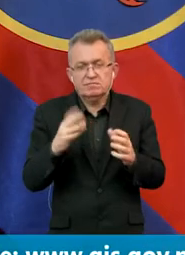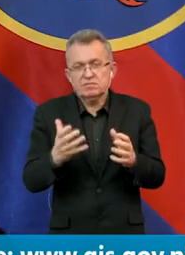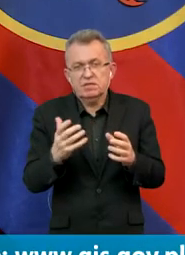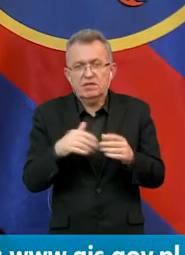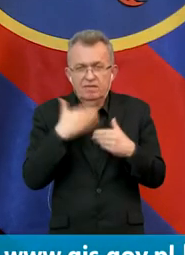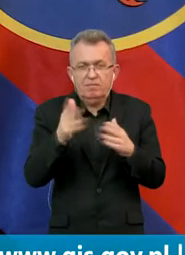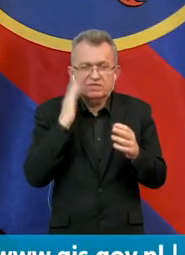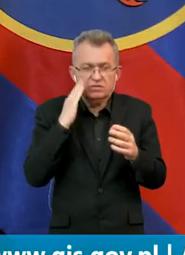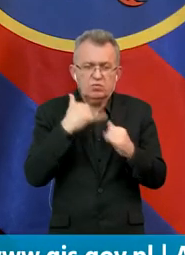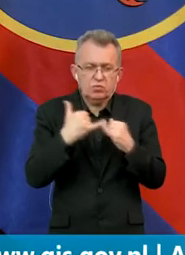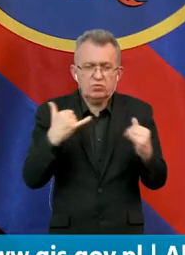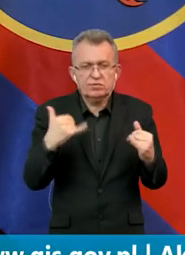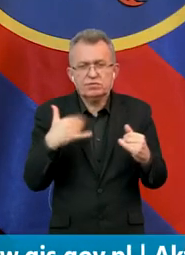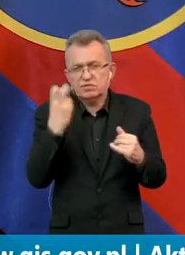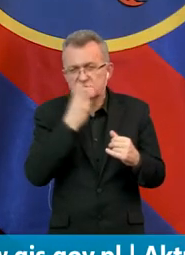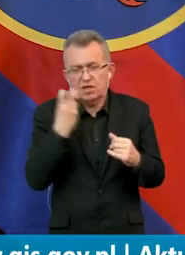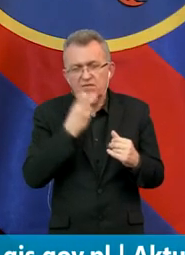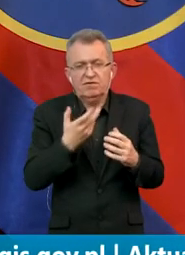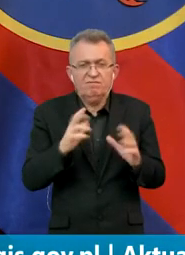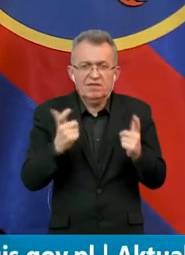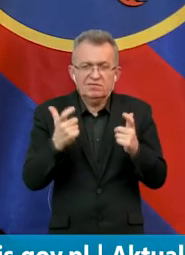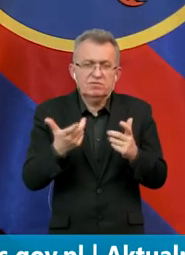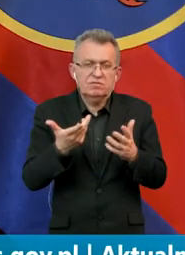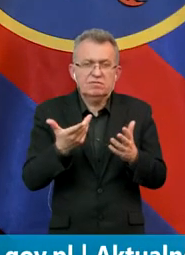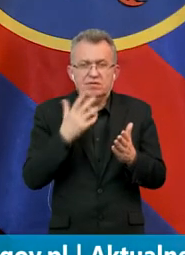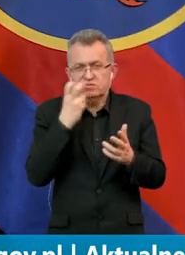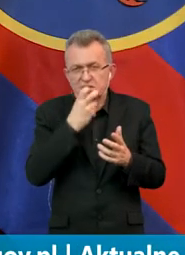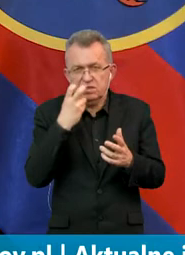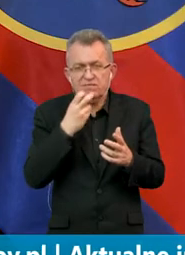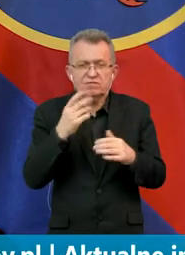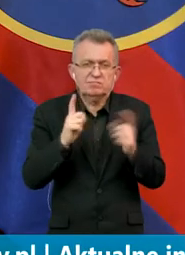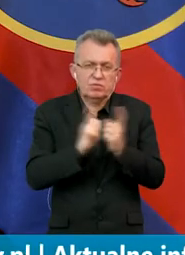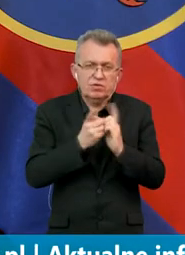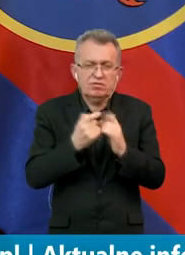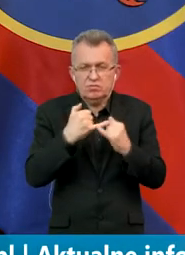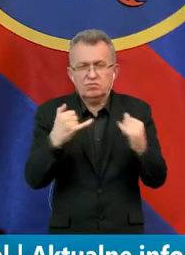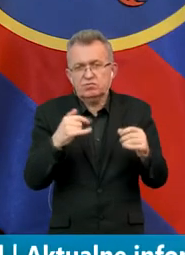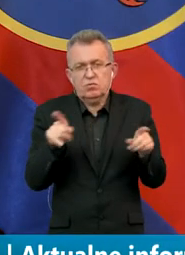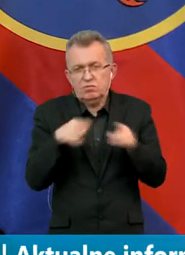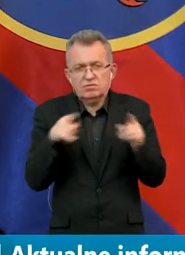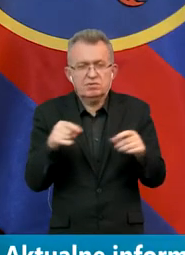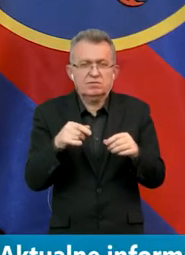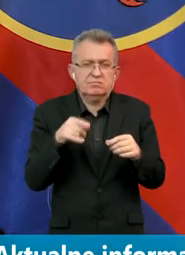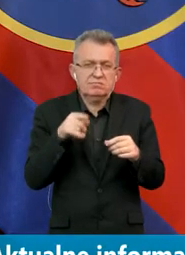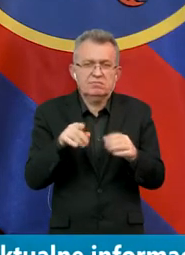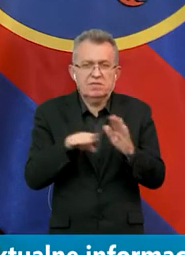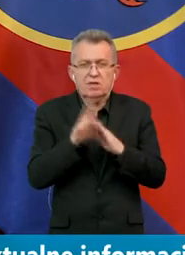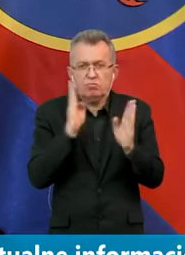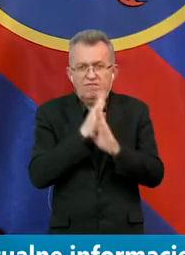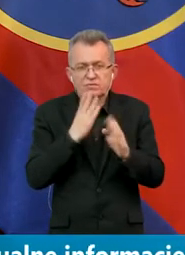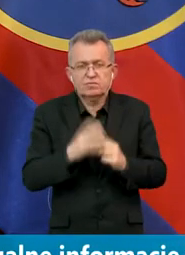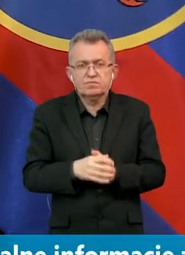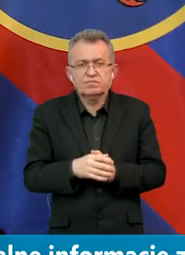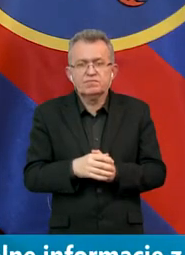oferowali mieszkańcom różne ciekawe wydarzenia, ciekawe eventy, ciekawe pomysły, koncerty, szczególnie właśnie na świeżym powietrzu.